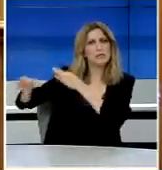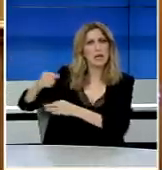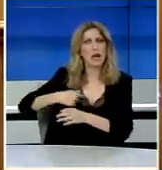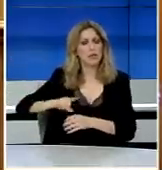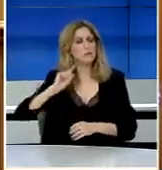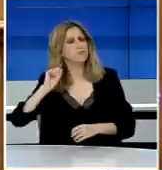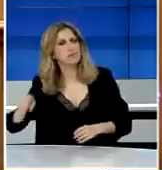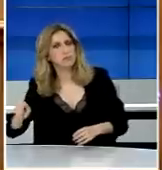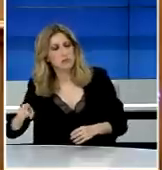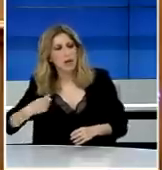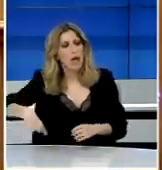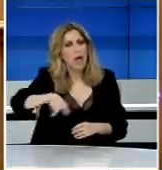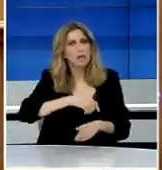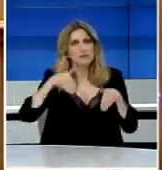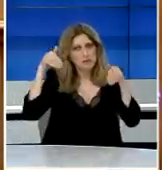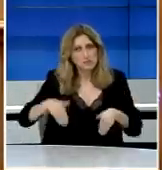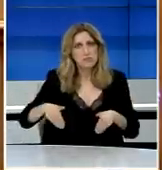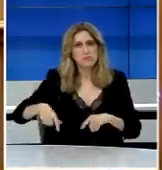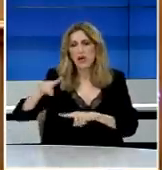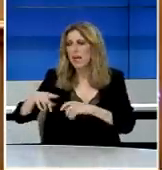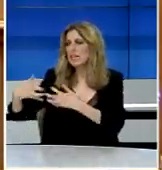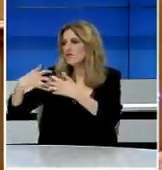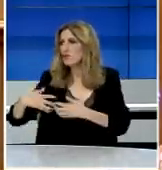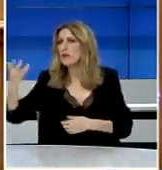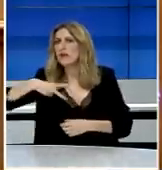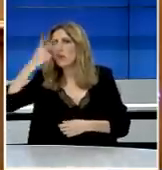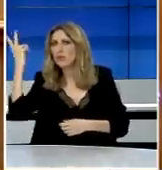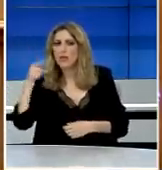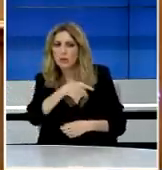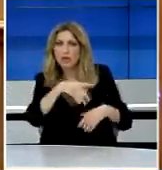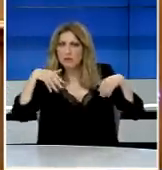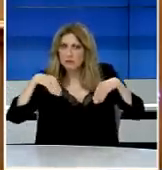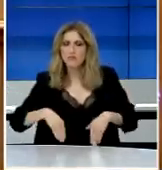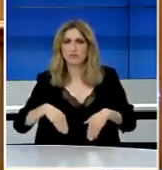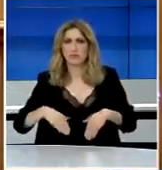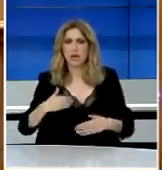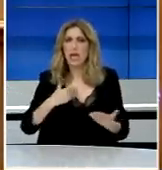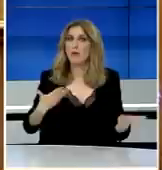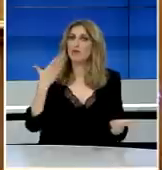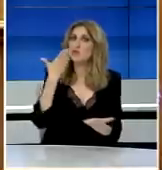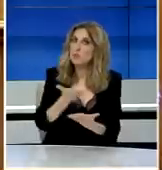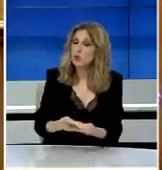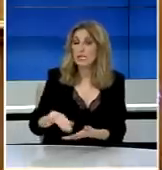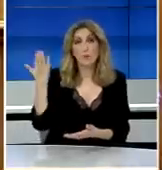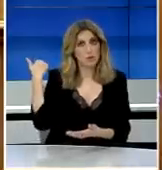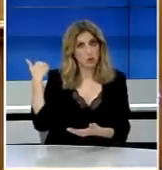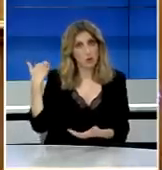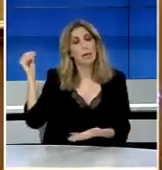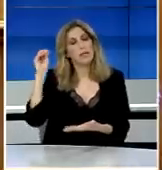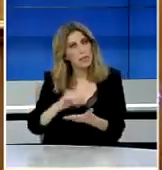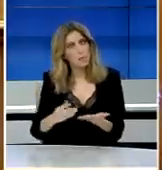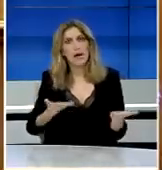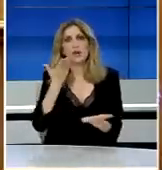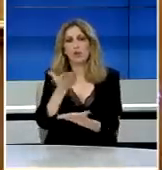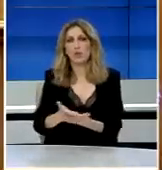και τις εφαρμόζετε με ευκαιρία την κρίση. Εμείς λοιπόν προτείναμε και προτείνουμε τη γενναία